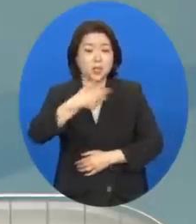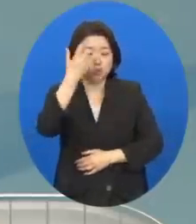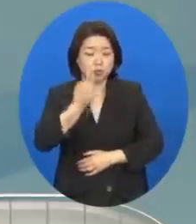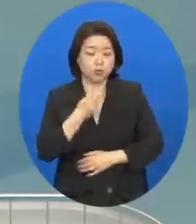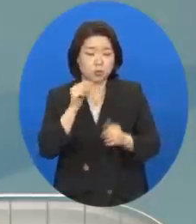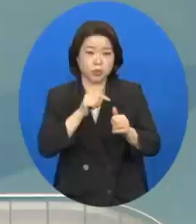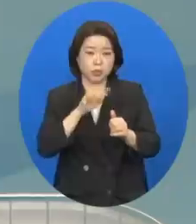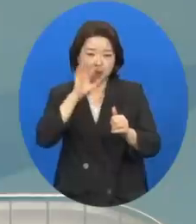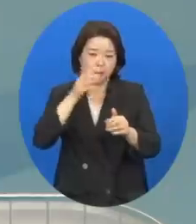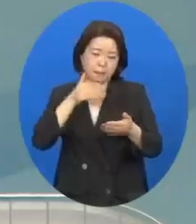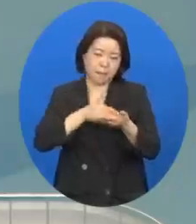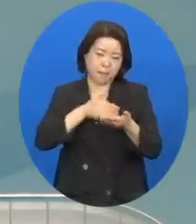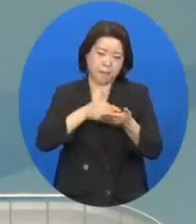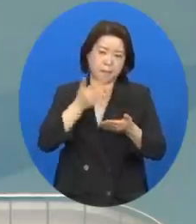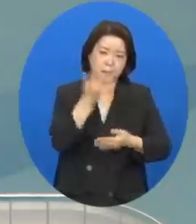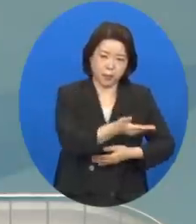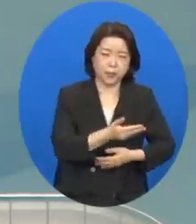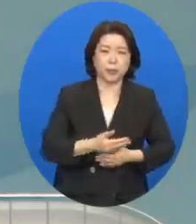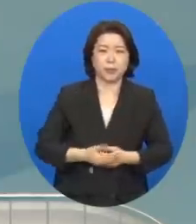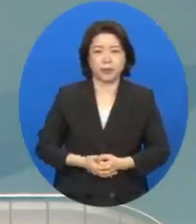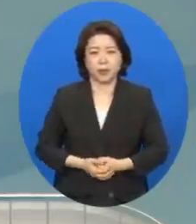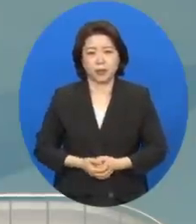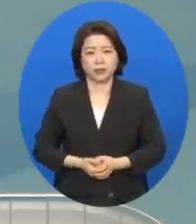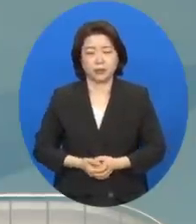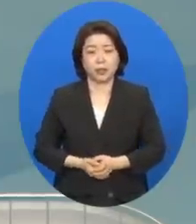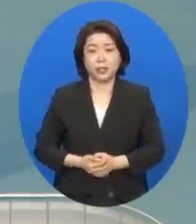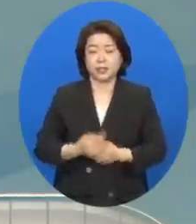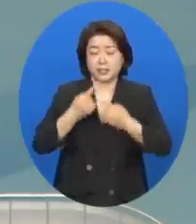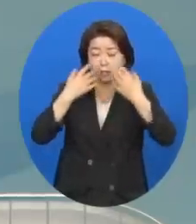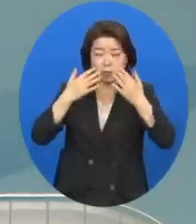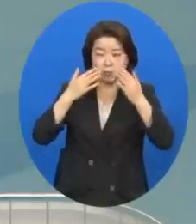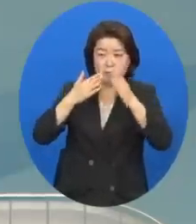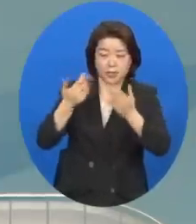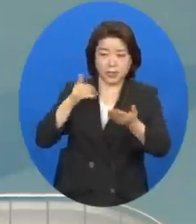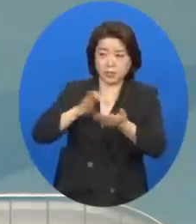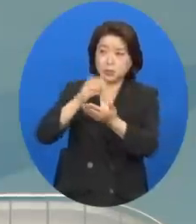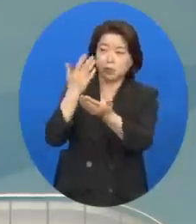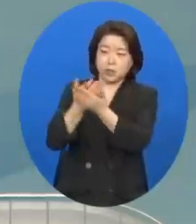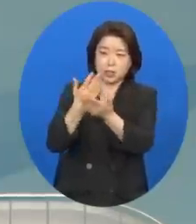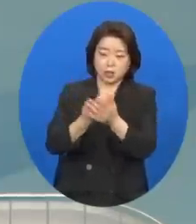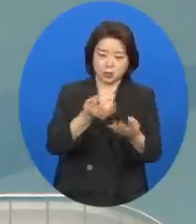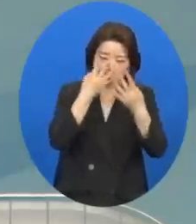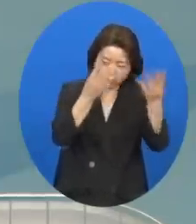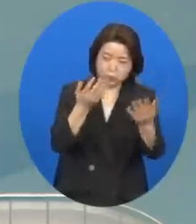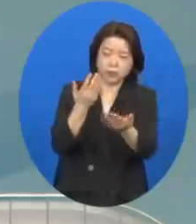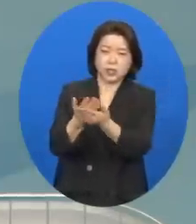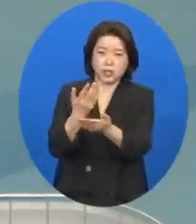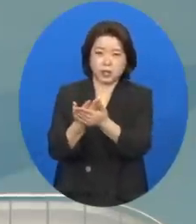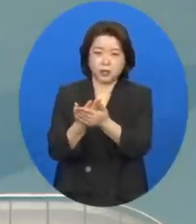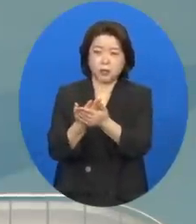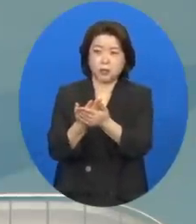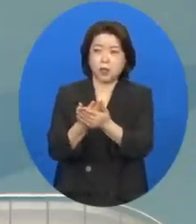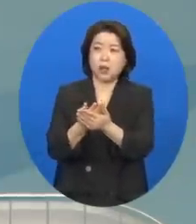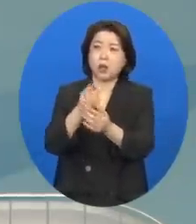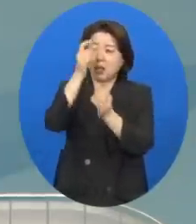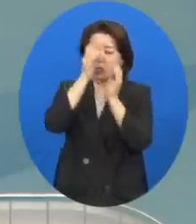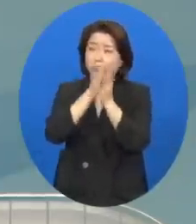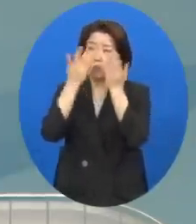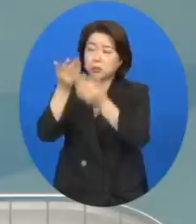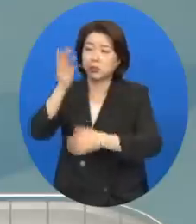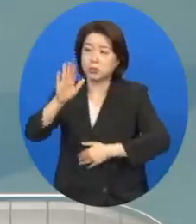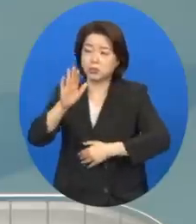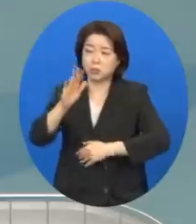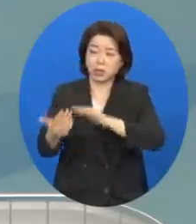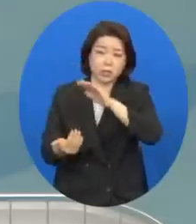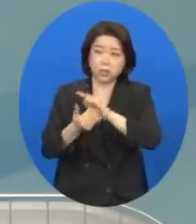단련하였도다. 분명히 집에 보내달라고, 감옥에서 나오게 해달라고 이루어지지 않아요. 그런데